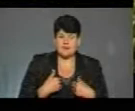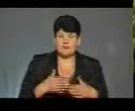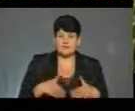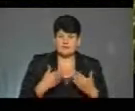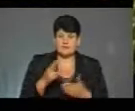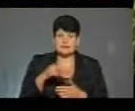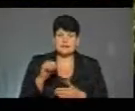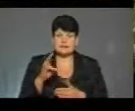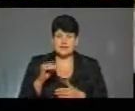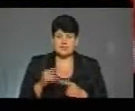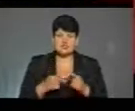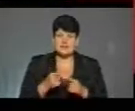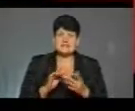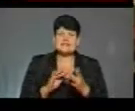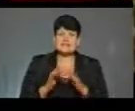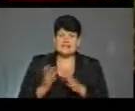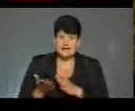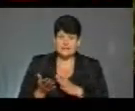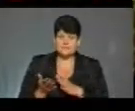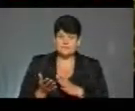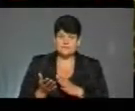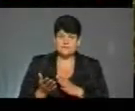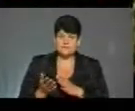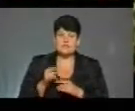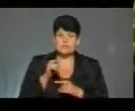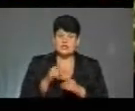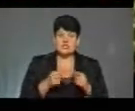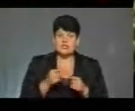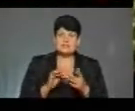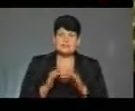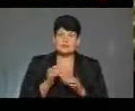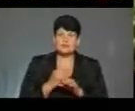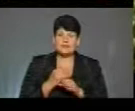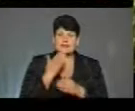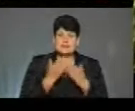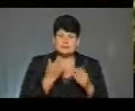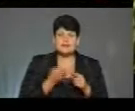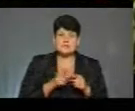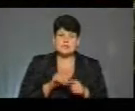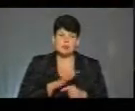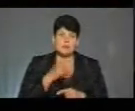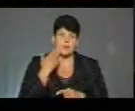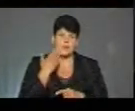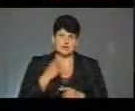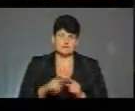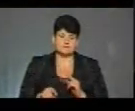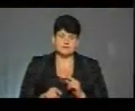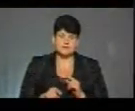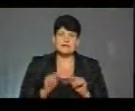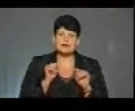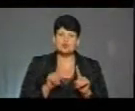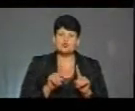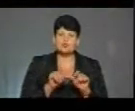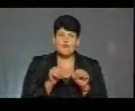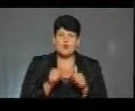дані свої через інтернет, і вони через інтернет робили запити, це було б набагато легше і скоріше. Для того, щоб